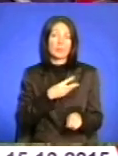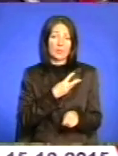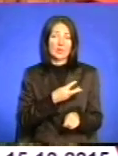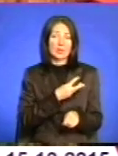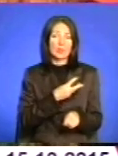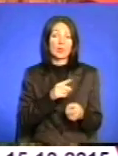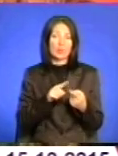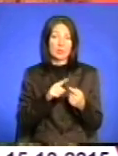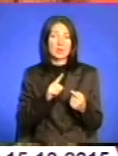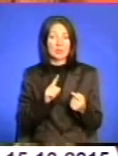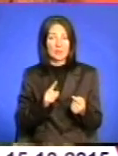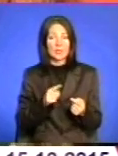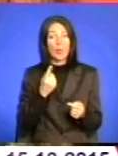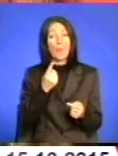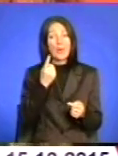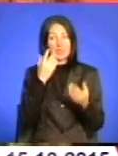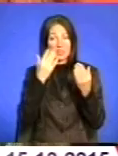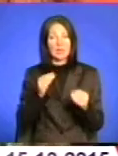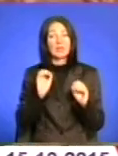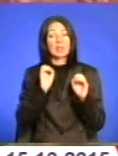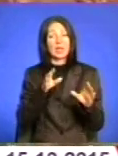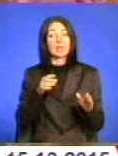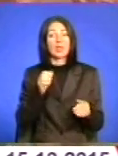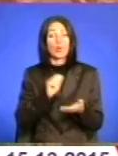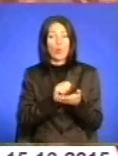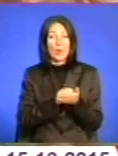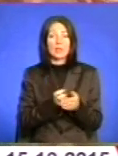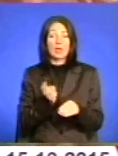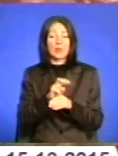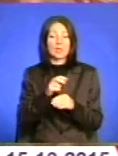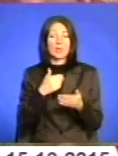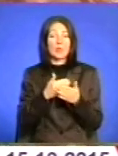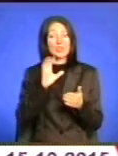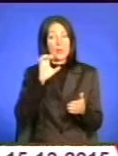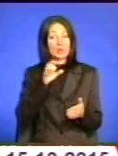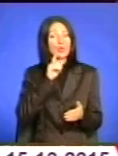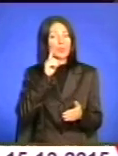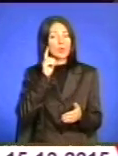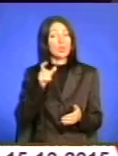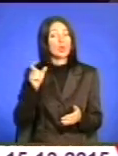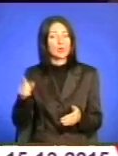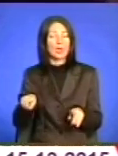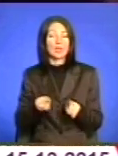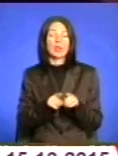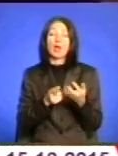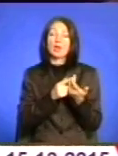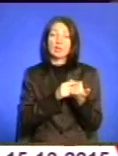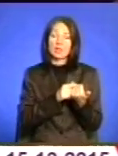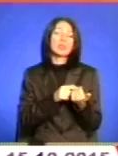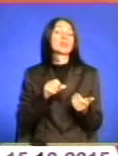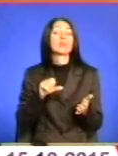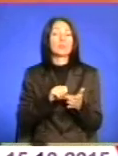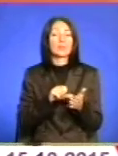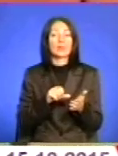Один з. У перший день здати документи до приймальної комісії прийшли майже 500 молодих людей. Така ж кількість претендентів